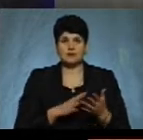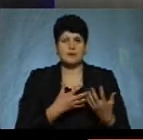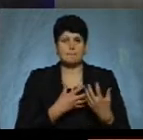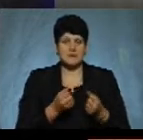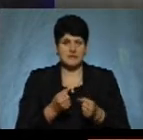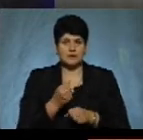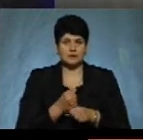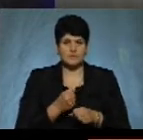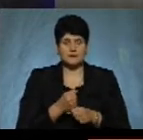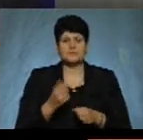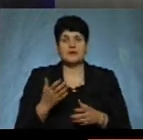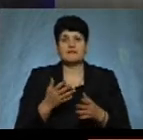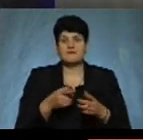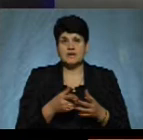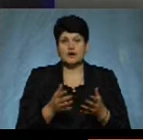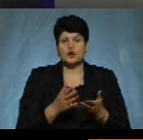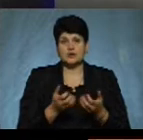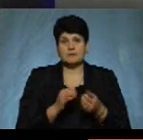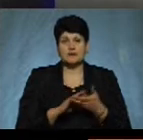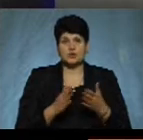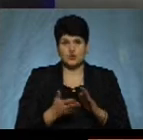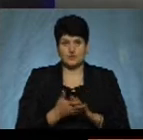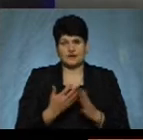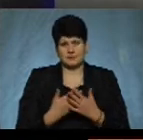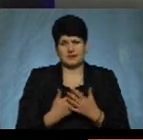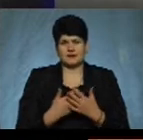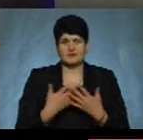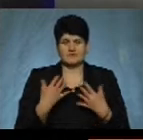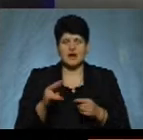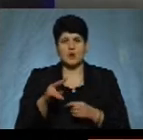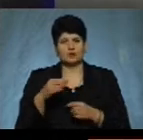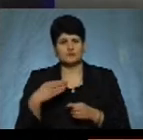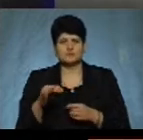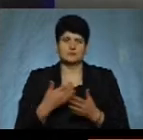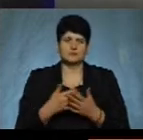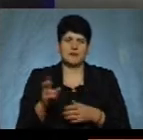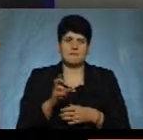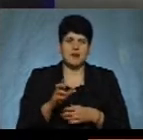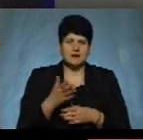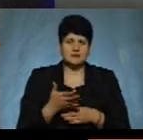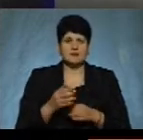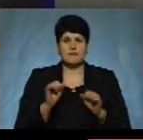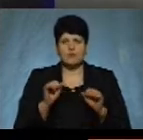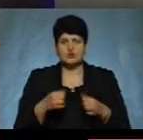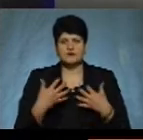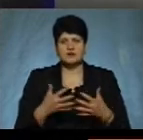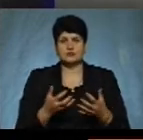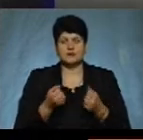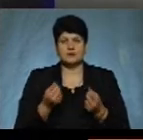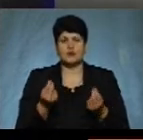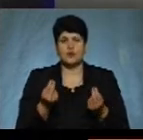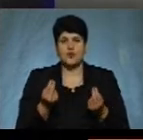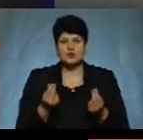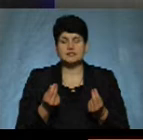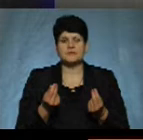і оброблена НСЗУ, ви отримаєте договір, наприклад, там і вже там з лютого чи з березня вже можете отримувати кошти від НСЗУ